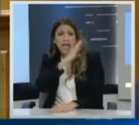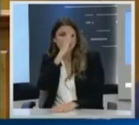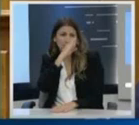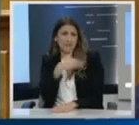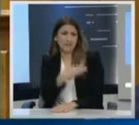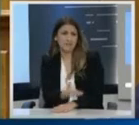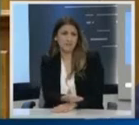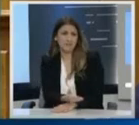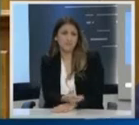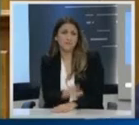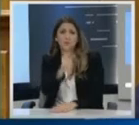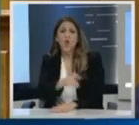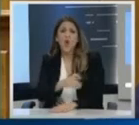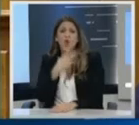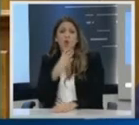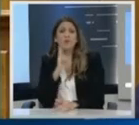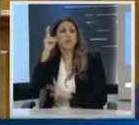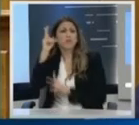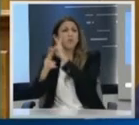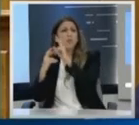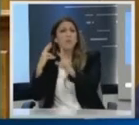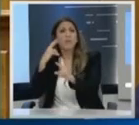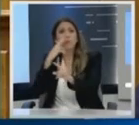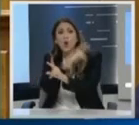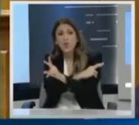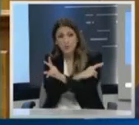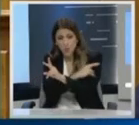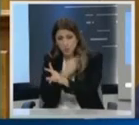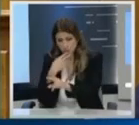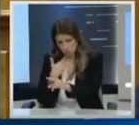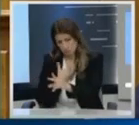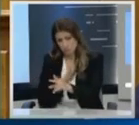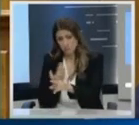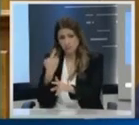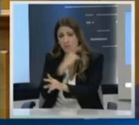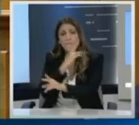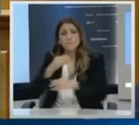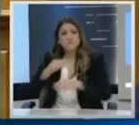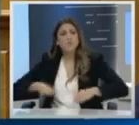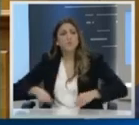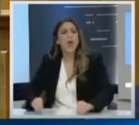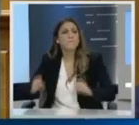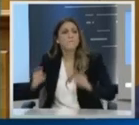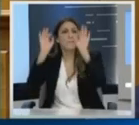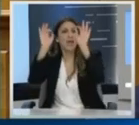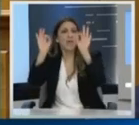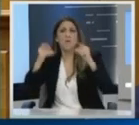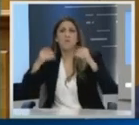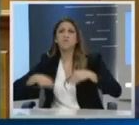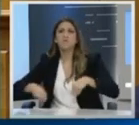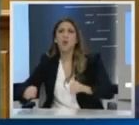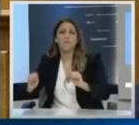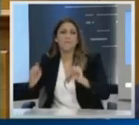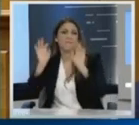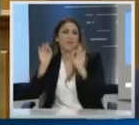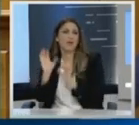της αθλειότητας και να κατηγορεί τον Πρωθυπουργό της χώρας ότι πούλησε τη Μακεδονία στους Ευρωπαίους